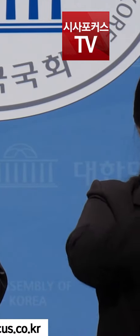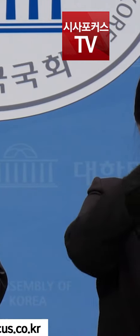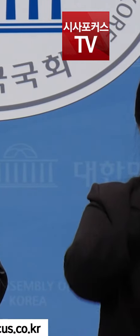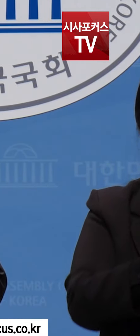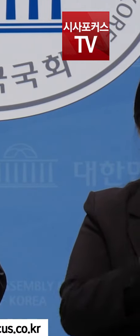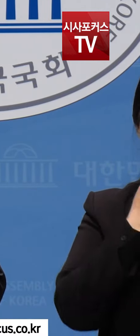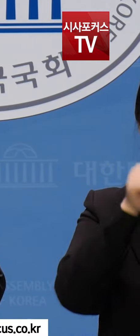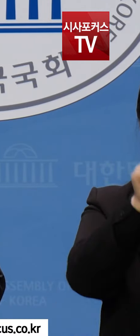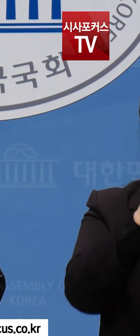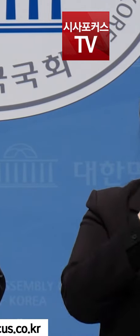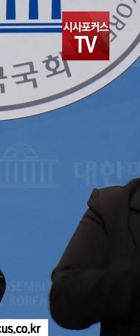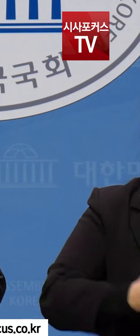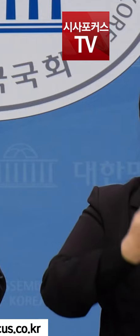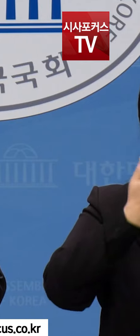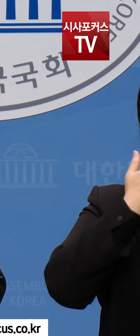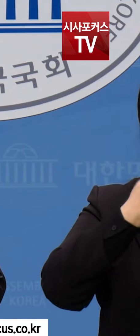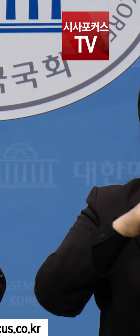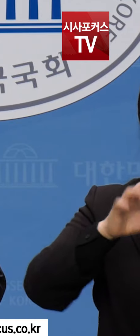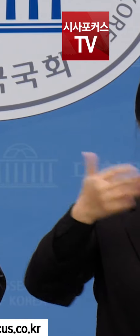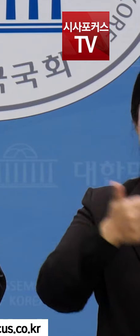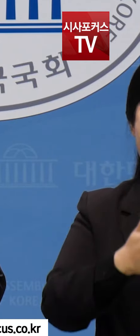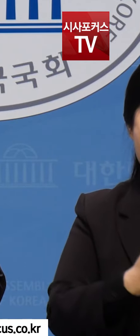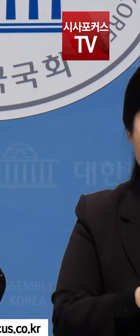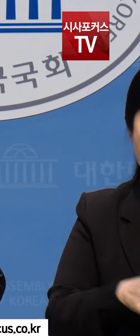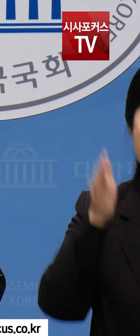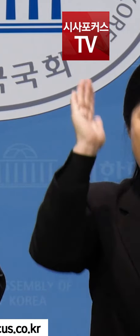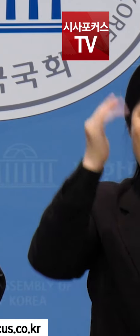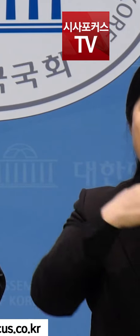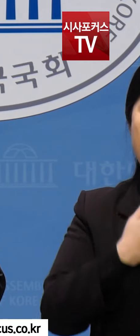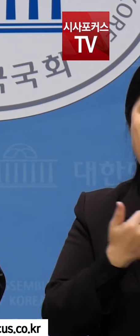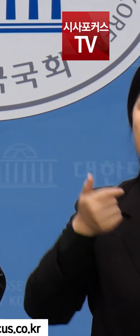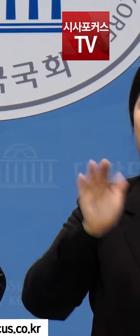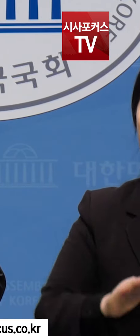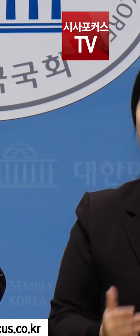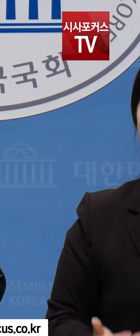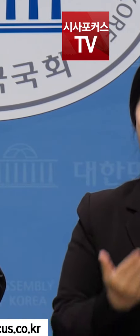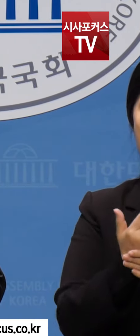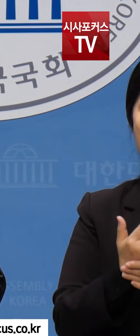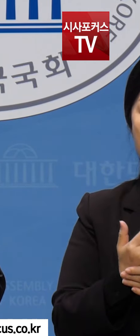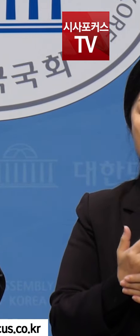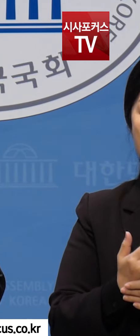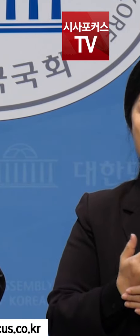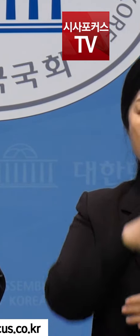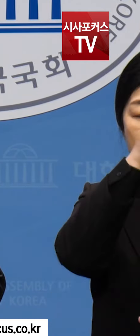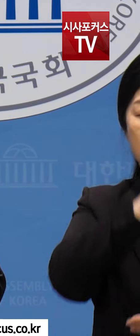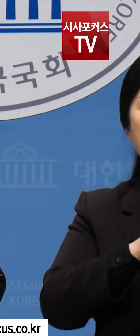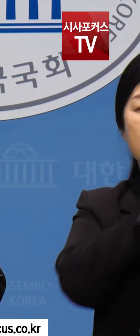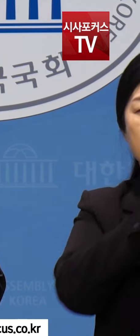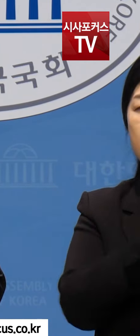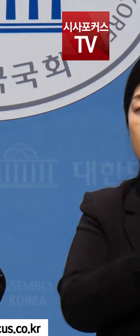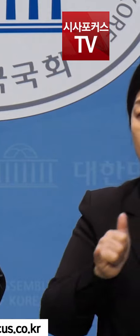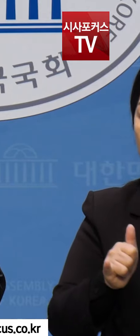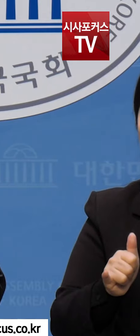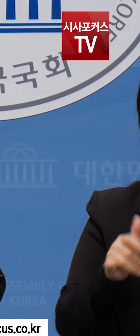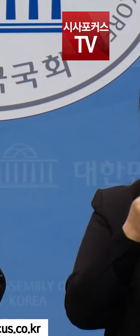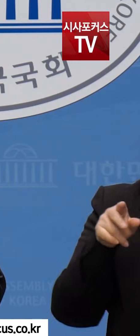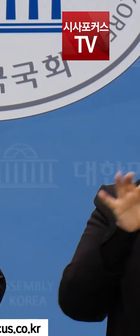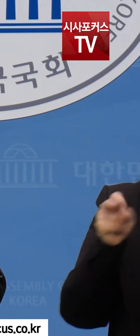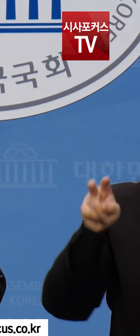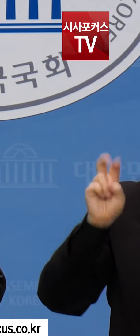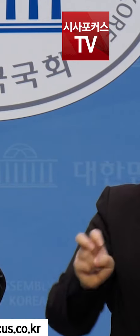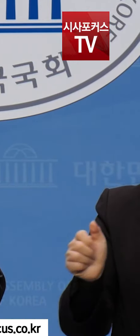없다고 국회에서 증언을 했는데 사건 피의자였던 임성근 사단장 복귀를 네 차례나